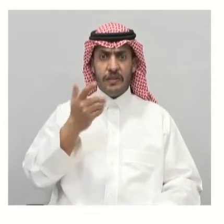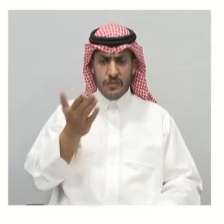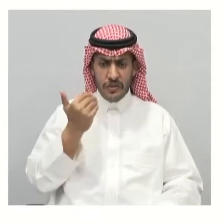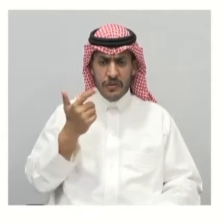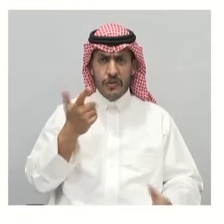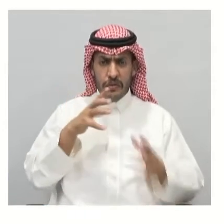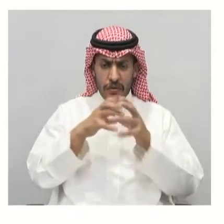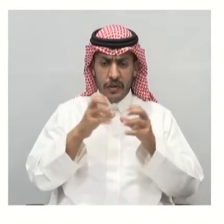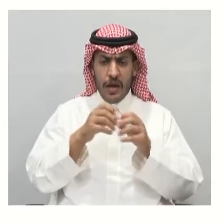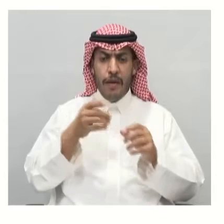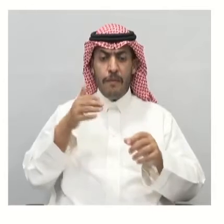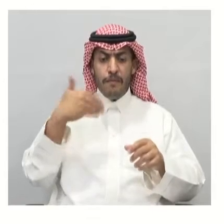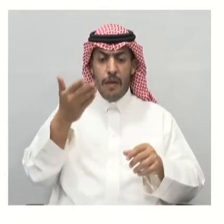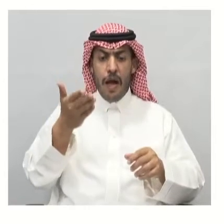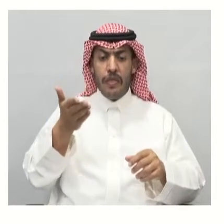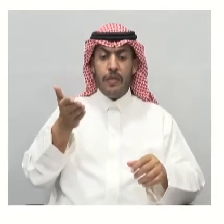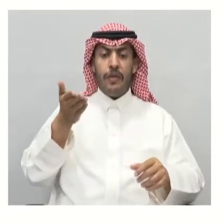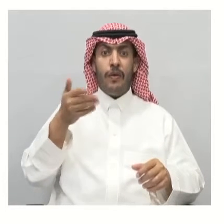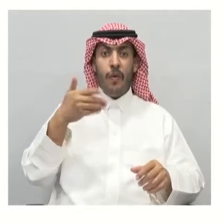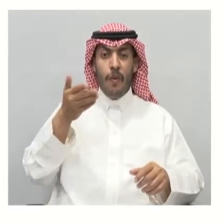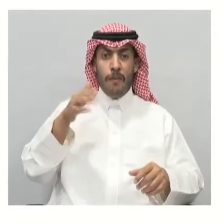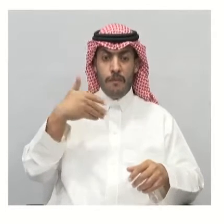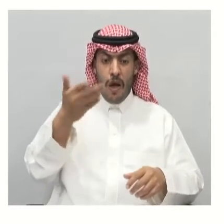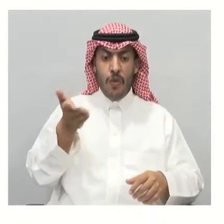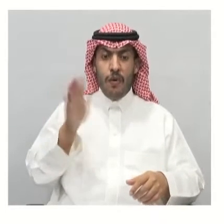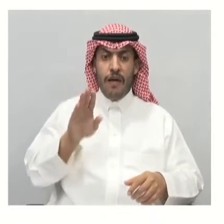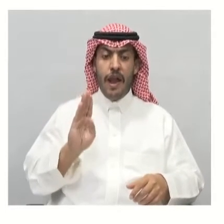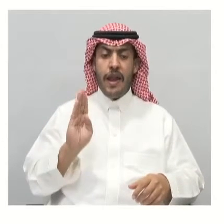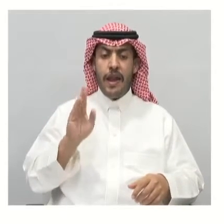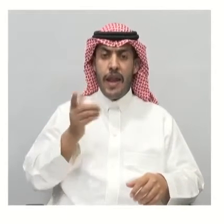الناس بعد وفاه النبي النبي ادم عليه